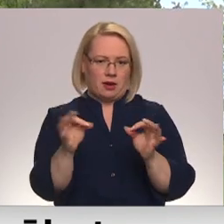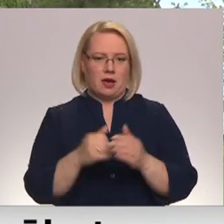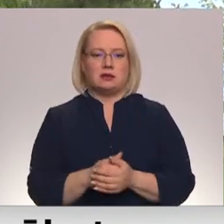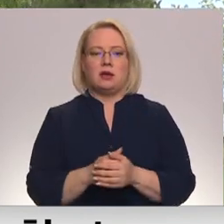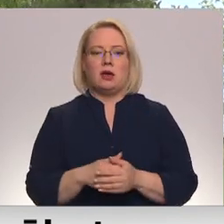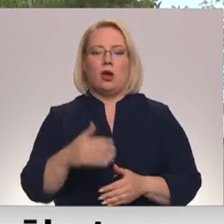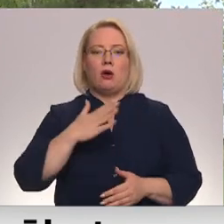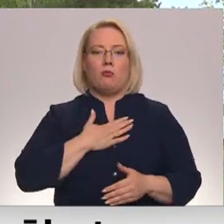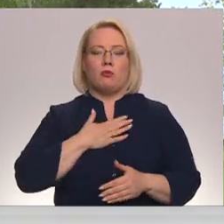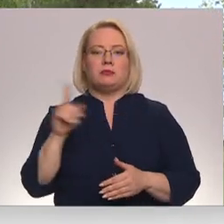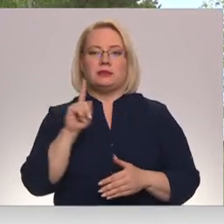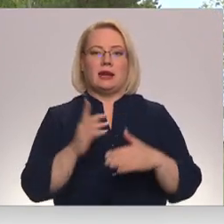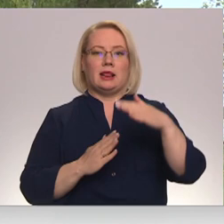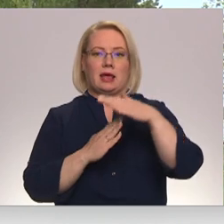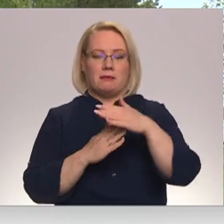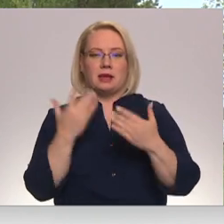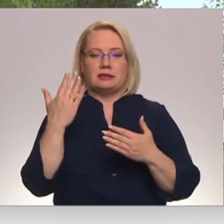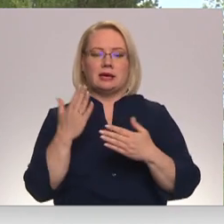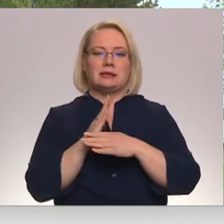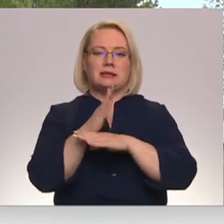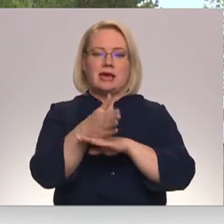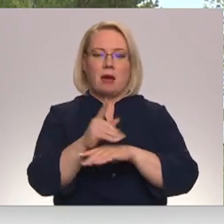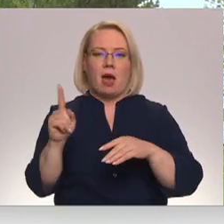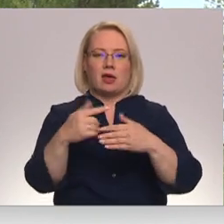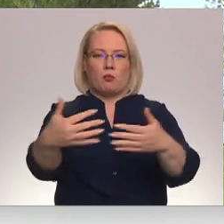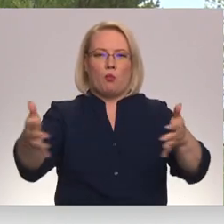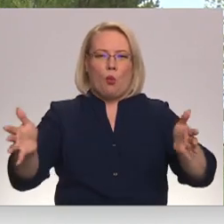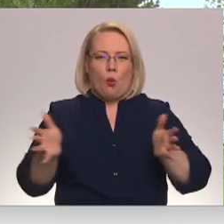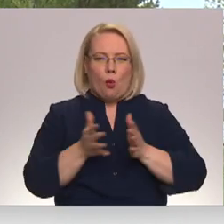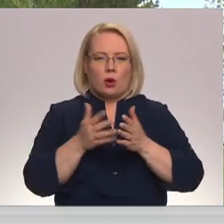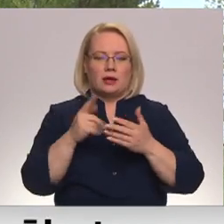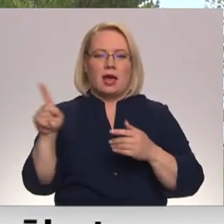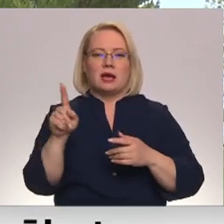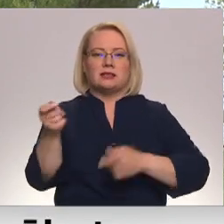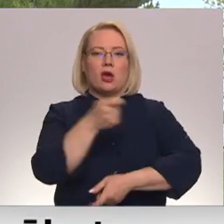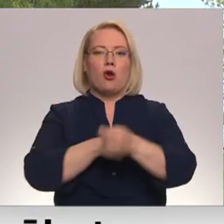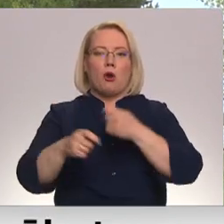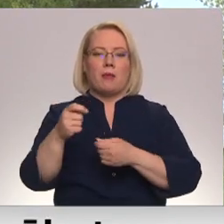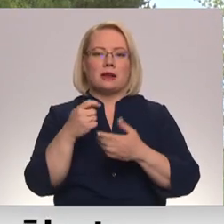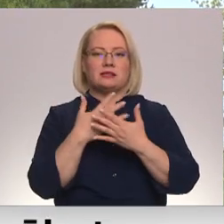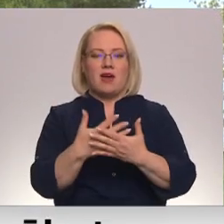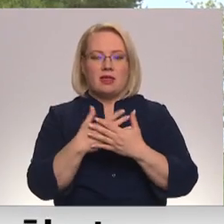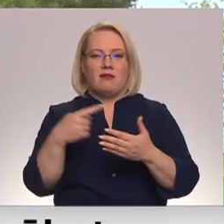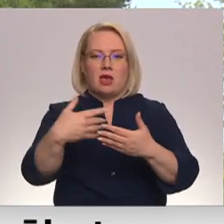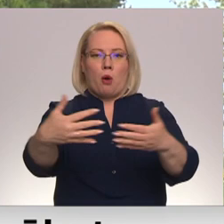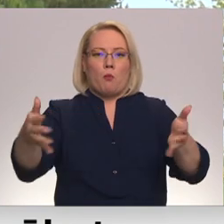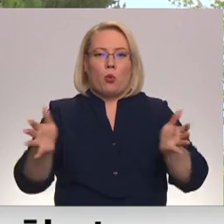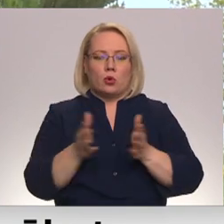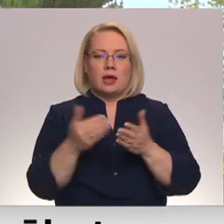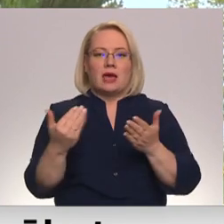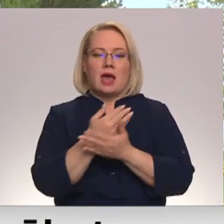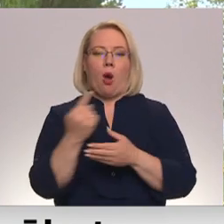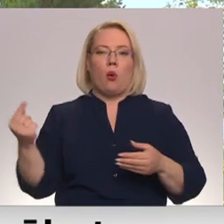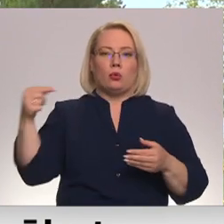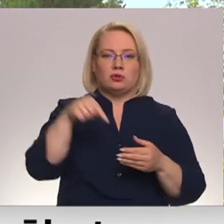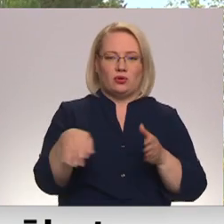ir, teiksim, limitēts, teiksim, cik ir ciema murdi, ja, teiksim. Un nu, tie, kas ir jau komerces zvejnieki, viņi jau zvejo ar tiem murdiem, un teiksim, ja tu no jauns nāks no malas, tev jau nebūs